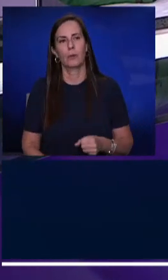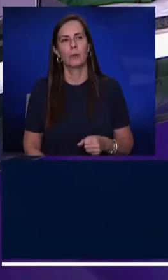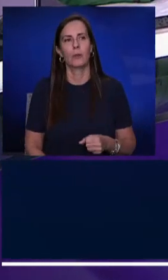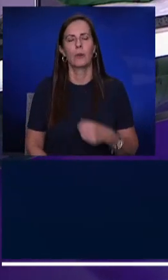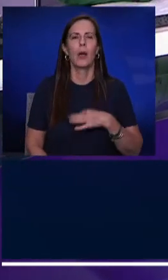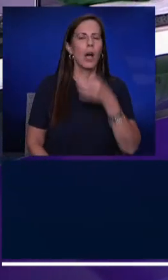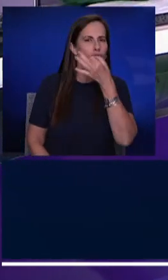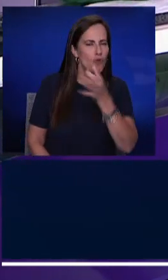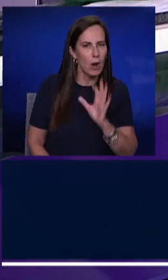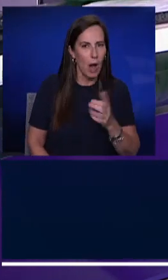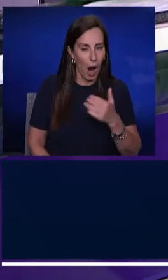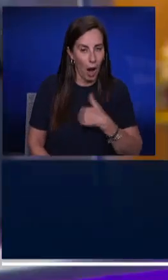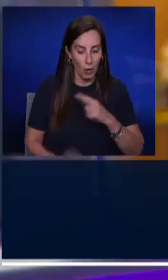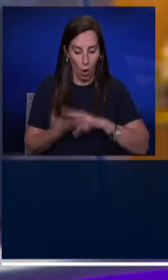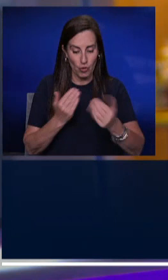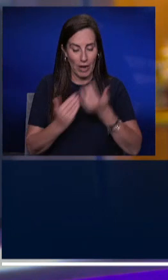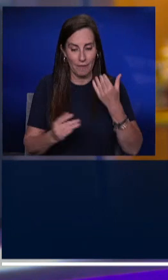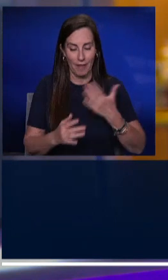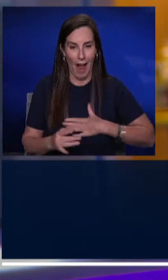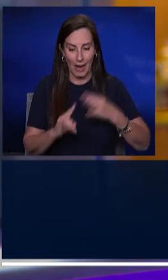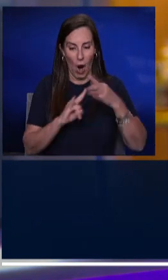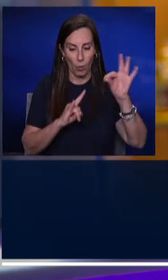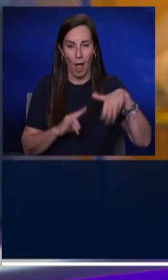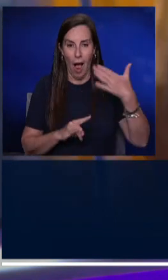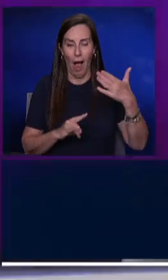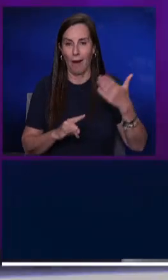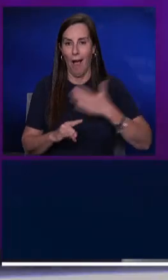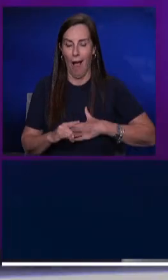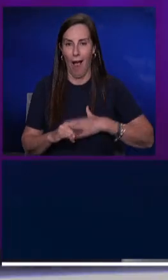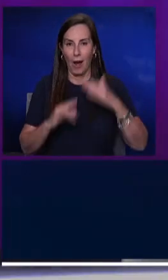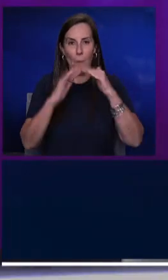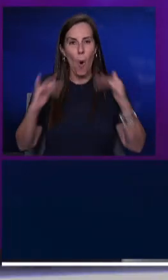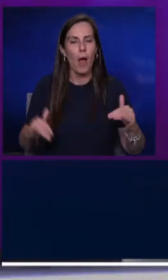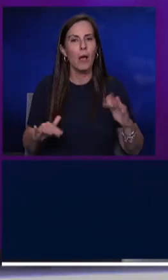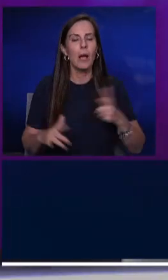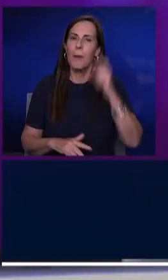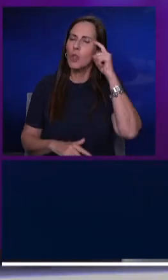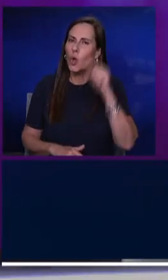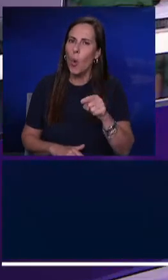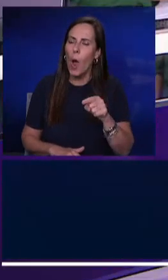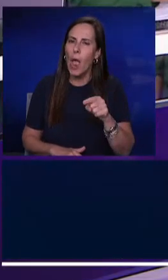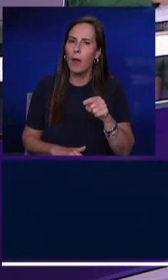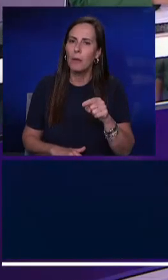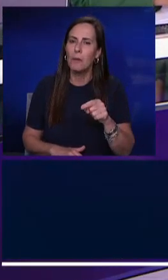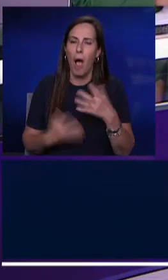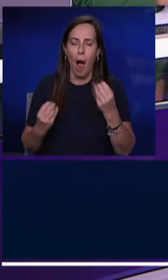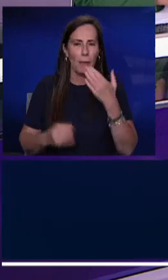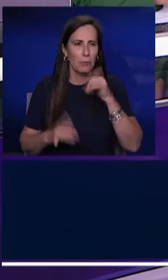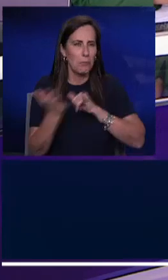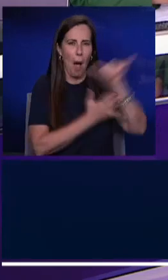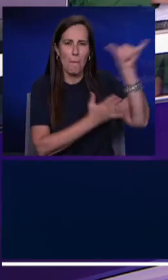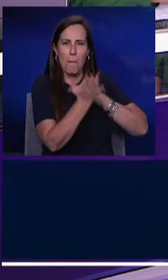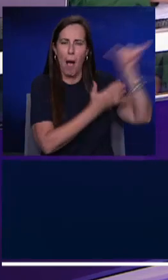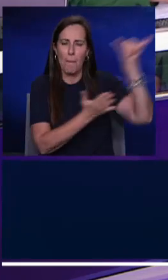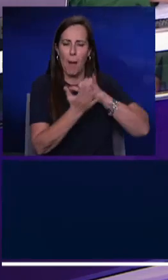אנחנו חודש לפני חנוכה, אחר כך חג המולד. עד כמה זה מטריד אותך שעשרות אלפי ישראלים מתכננים את החופשות שלהם